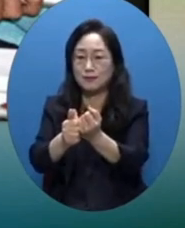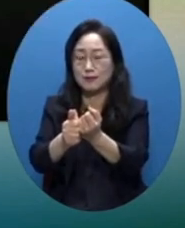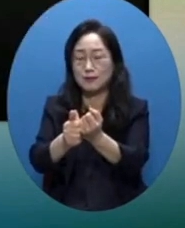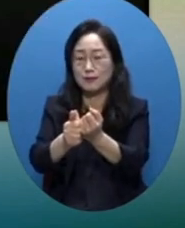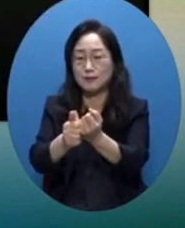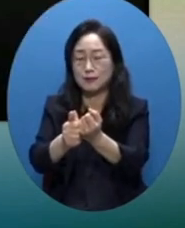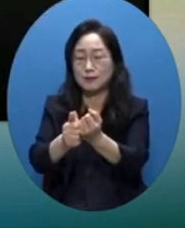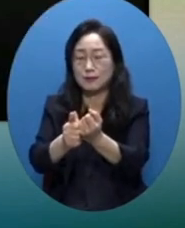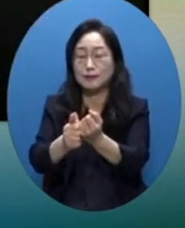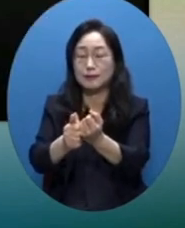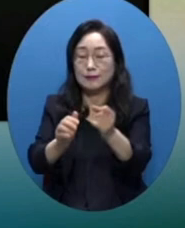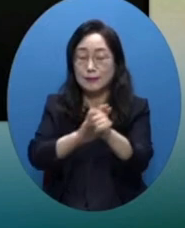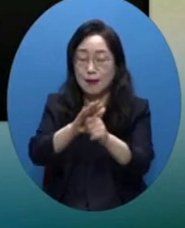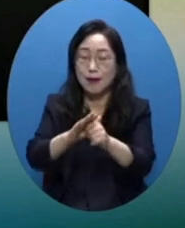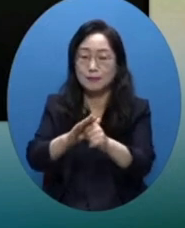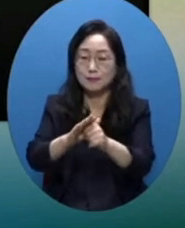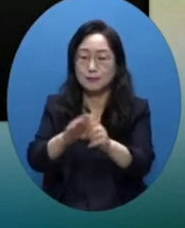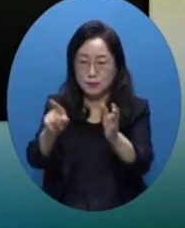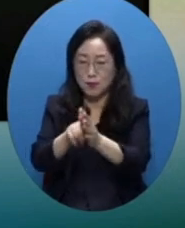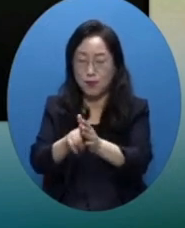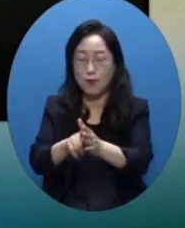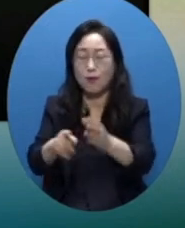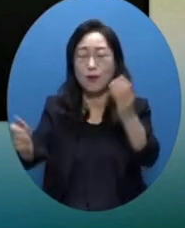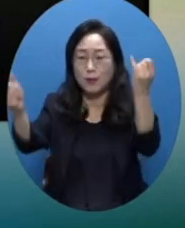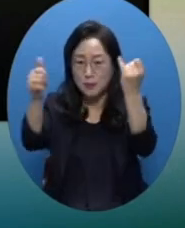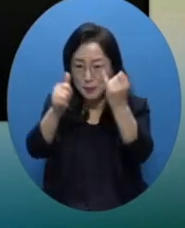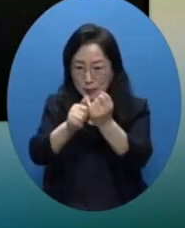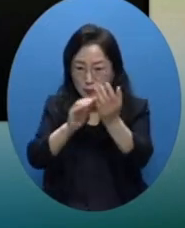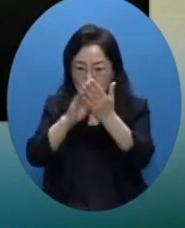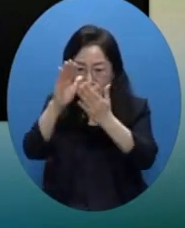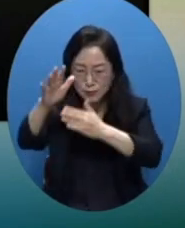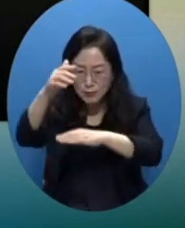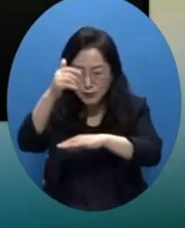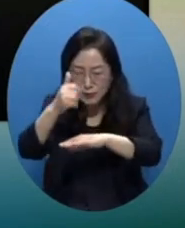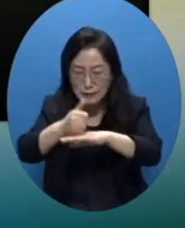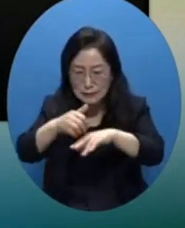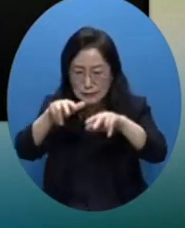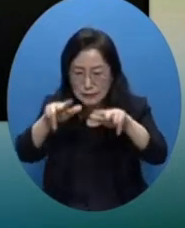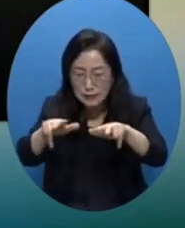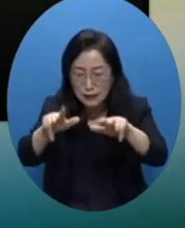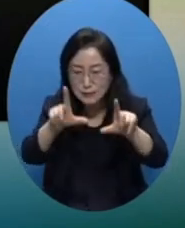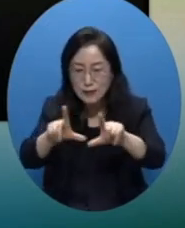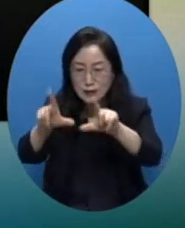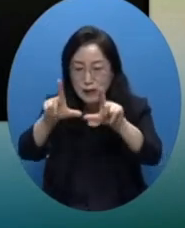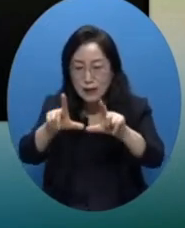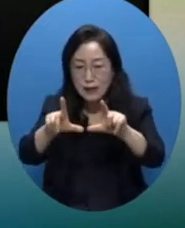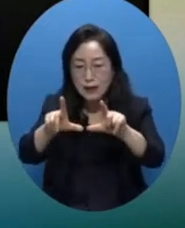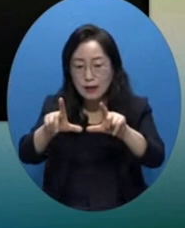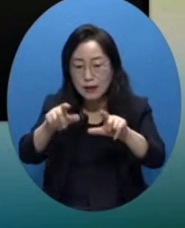사랑의 힘을 믿고 결혼을 했는데 현실은 냉혹했습니다. 실제 결혼해 보니까